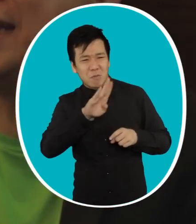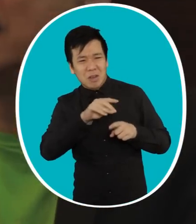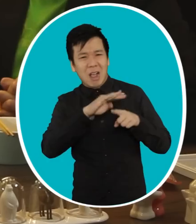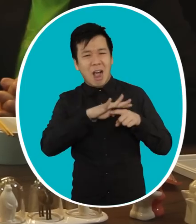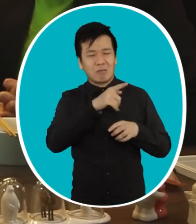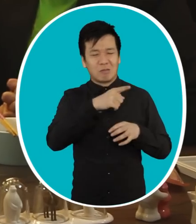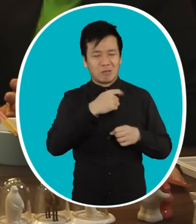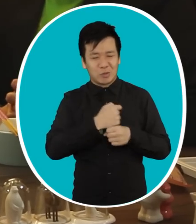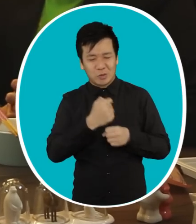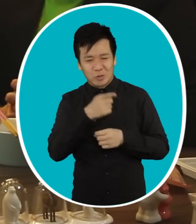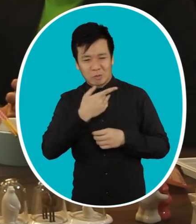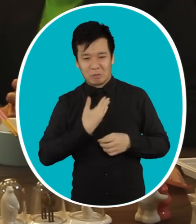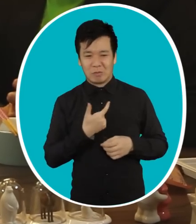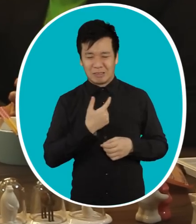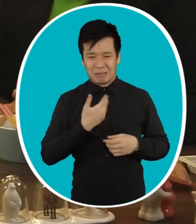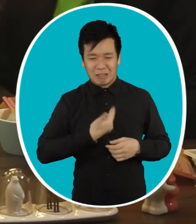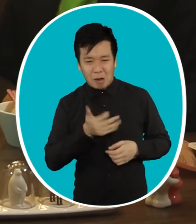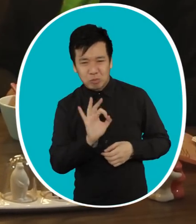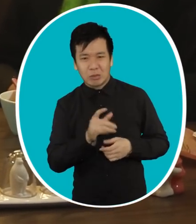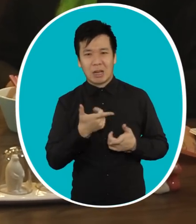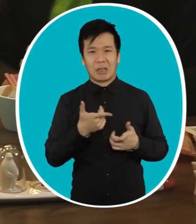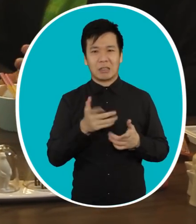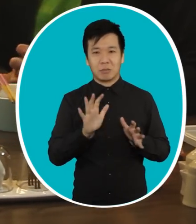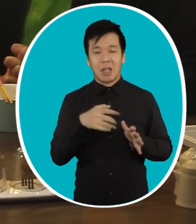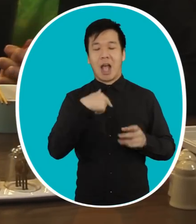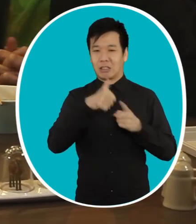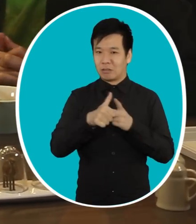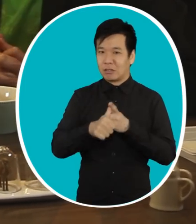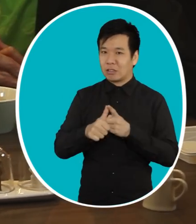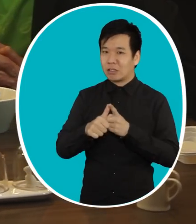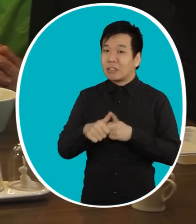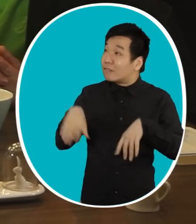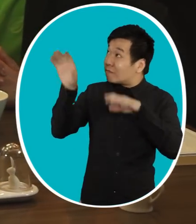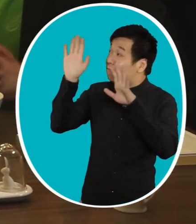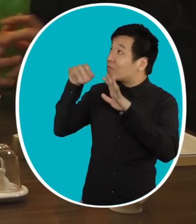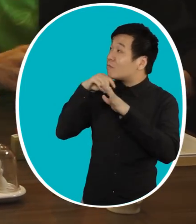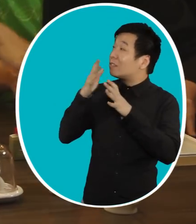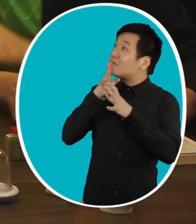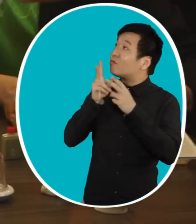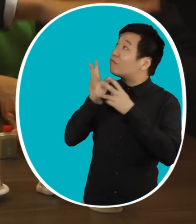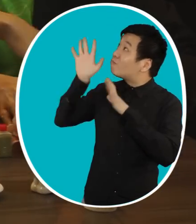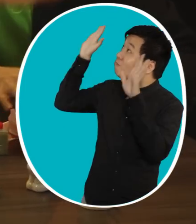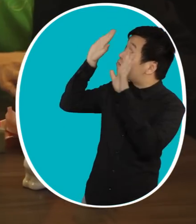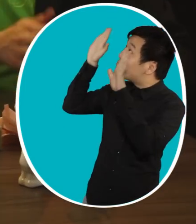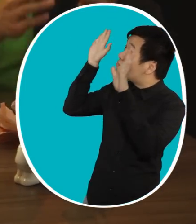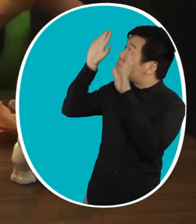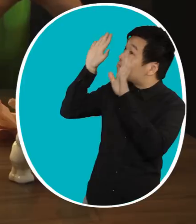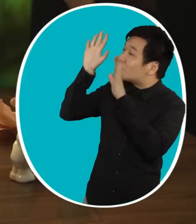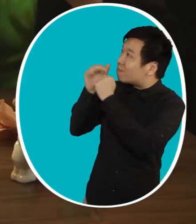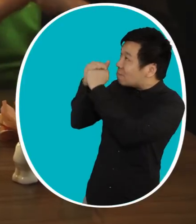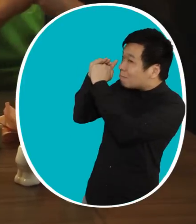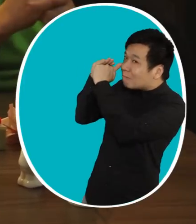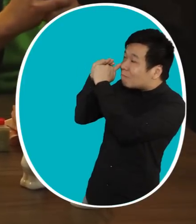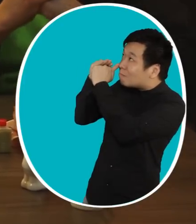解嚟嘅。 講咗咁耐，首先咧，我想你幫我多謝一下我哋今日嘅手語翻譯員喺呢度，喺下面，喺下